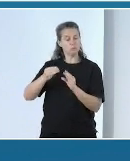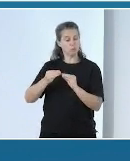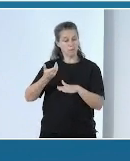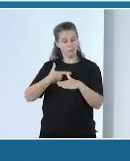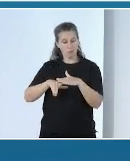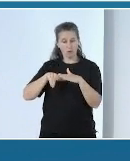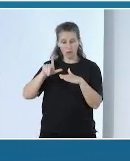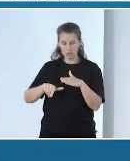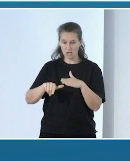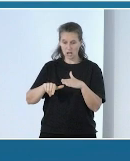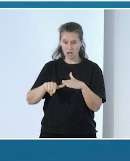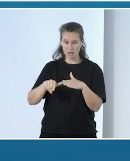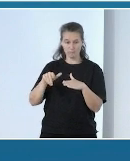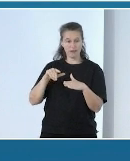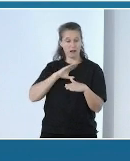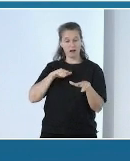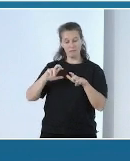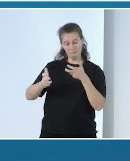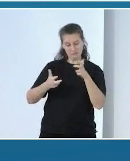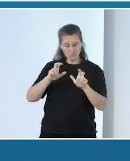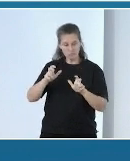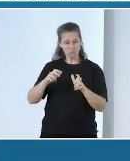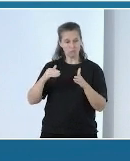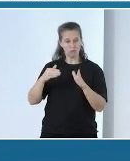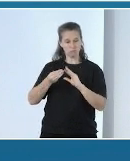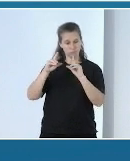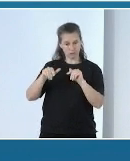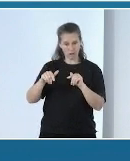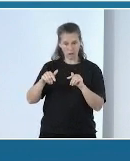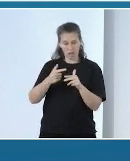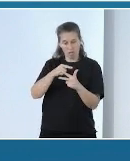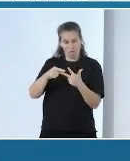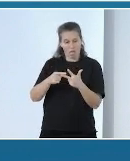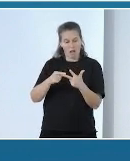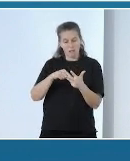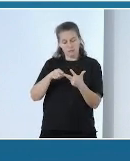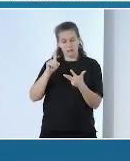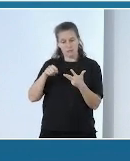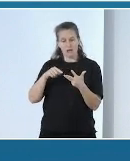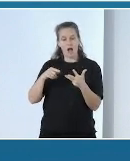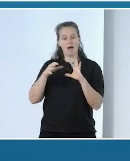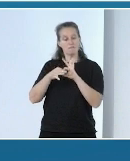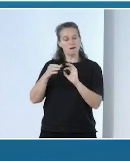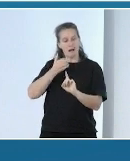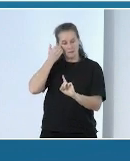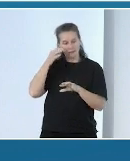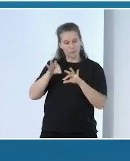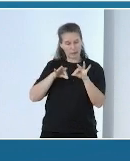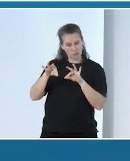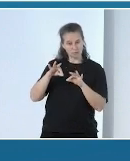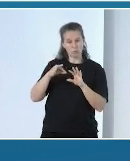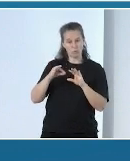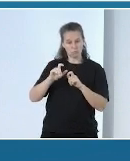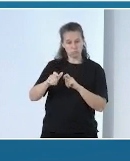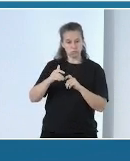langagière que l'astreinte vestibulaire va entraîner, eh ben, il va y avoir un problème de régulation affective, un